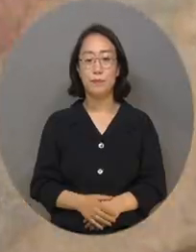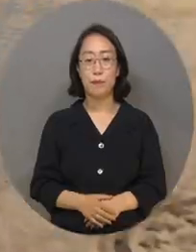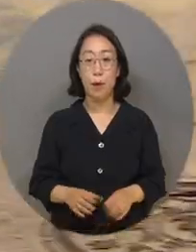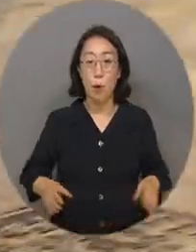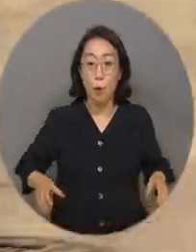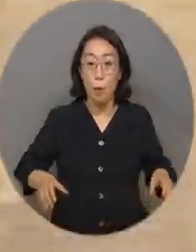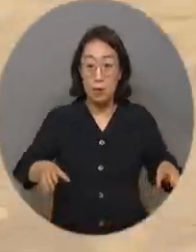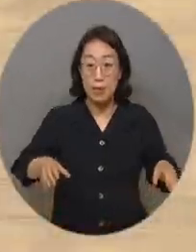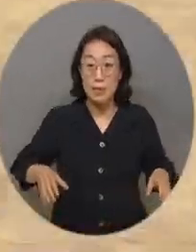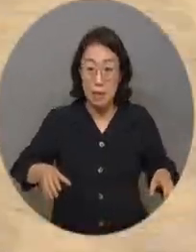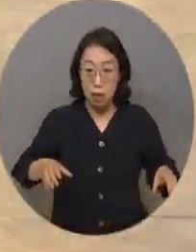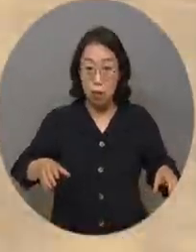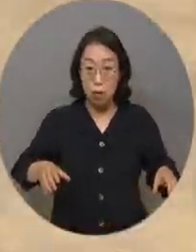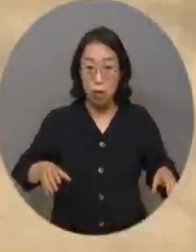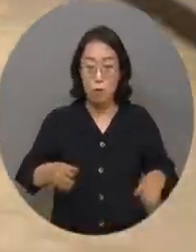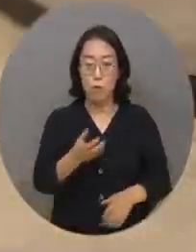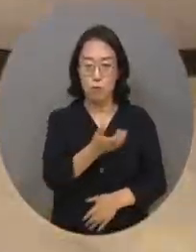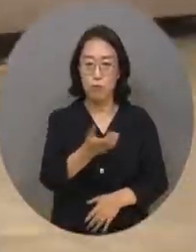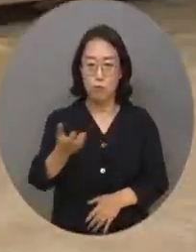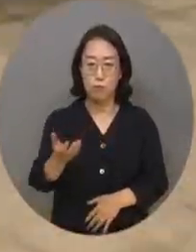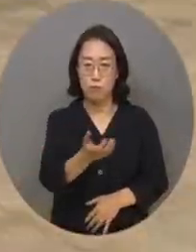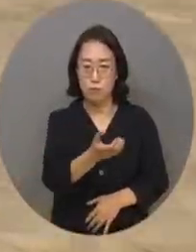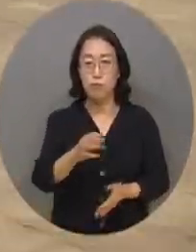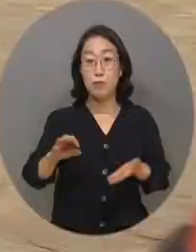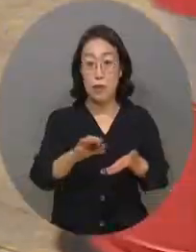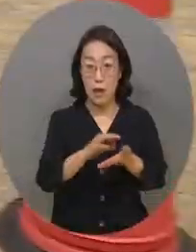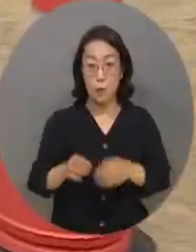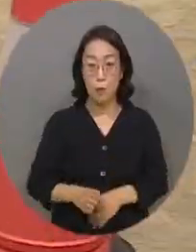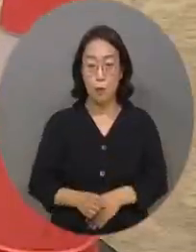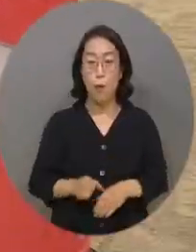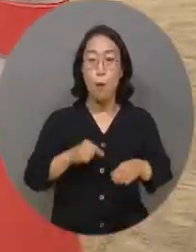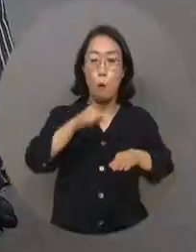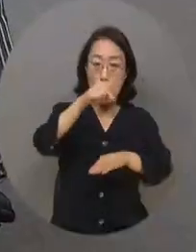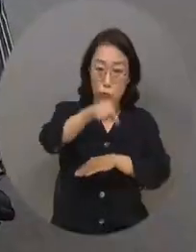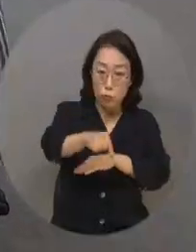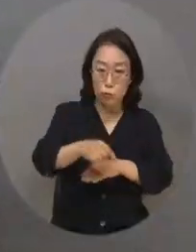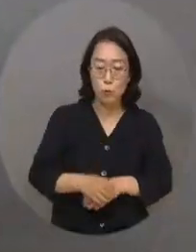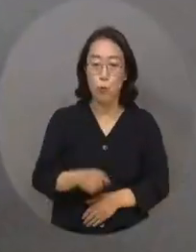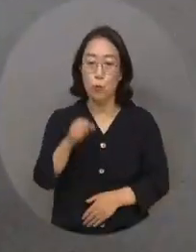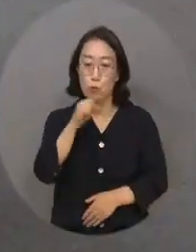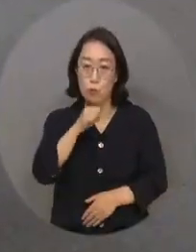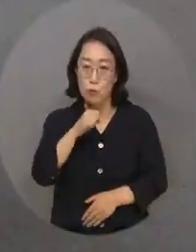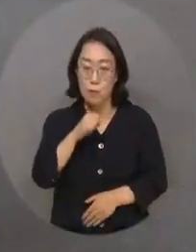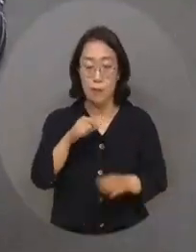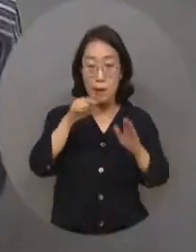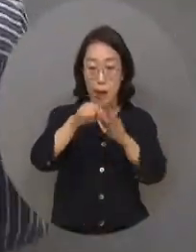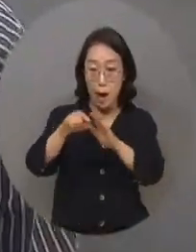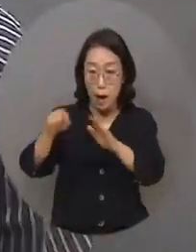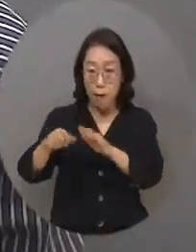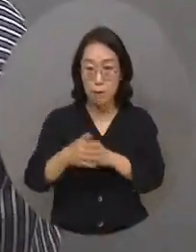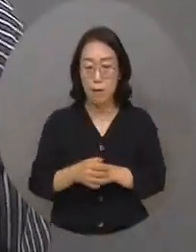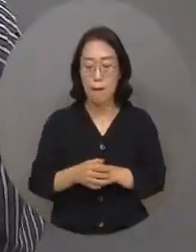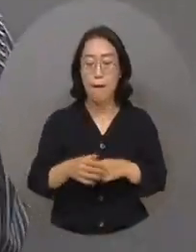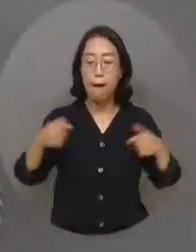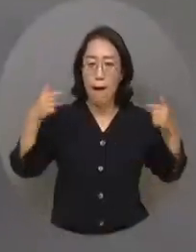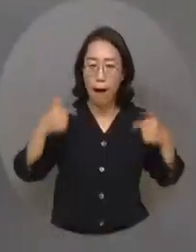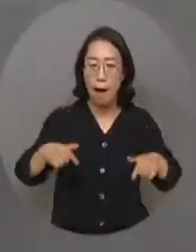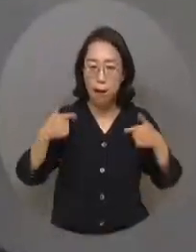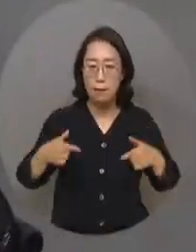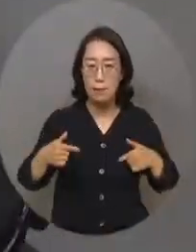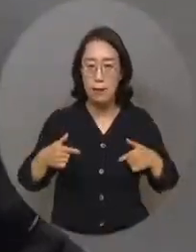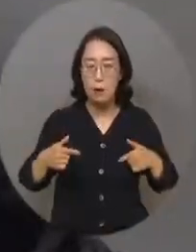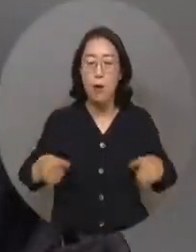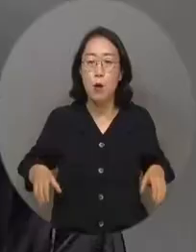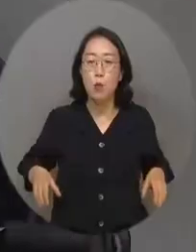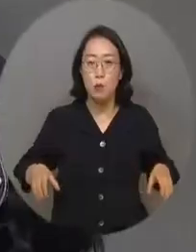휠체어를 통해 이동하는 박승리 씨. 바깥에 외부 활동을 하거나 취미 생활을 즐길 때 언제나 휠체어를 이용해